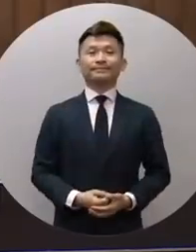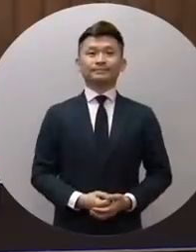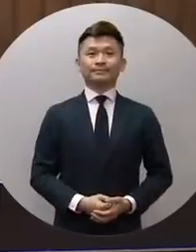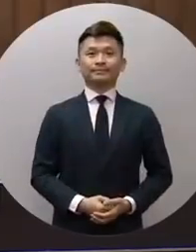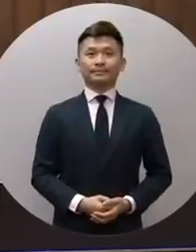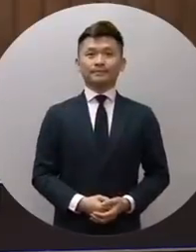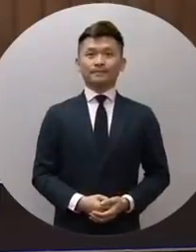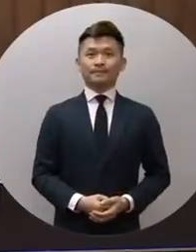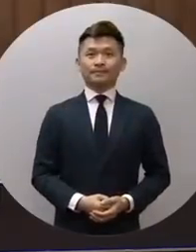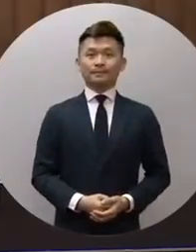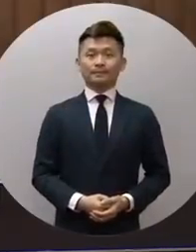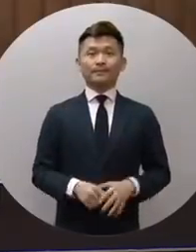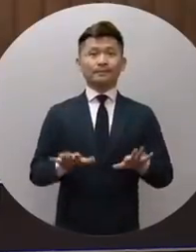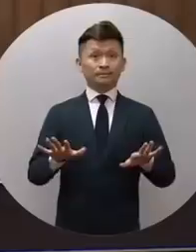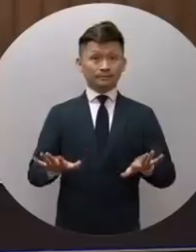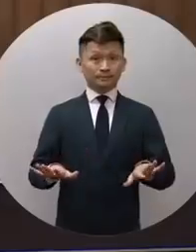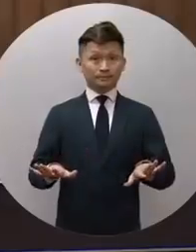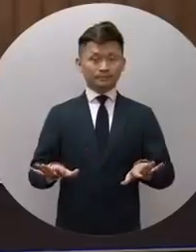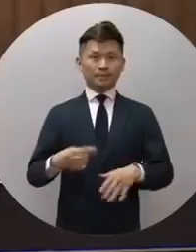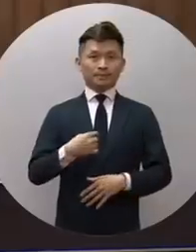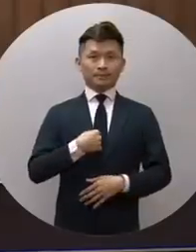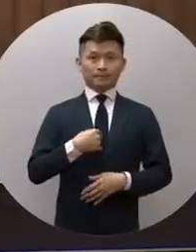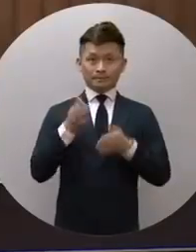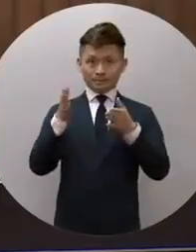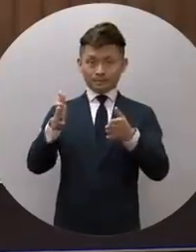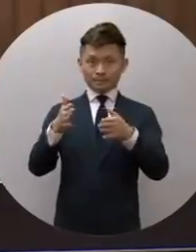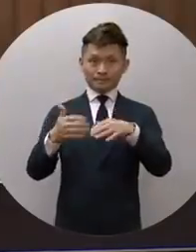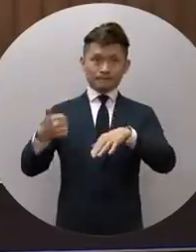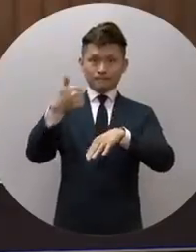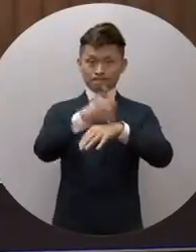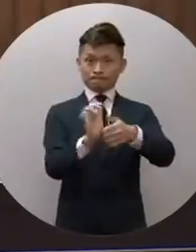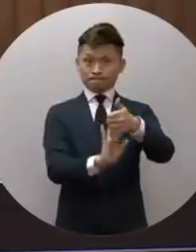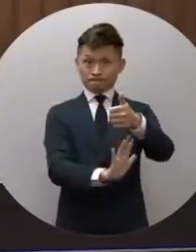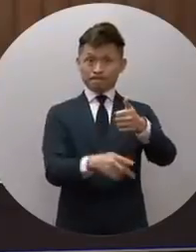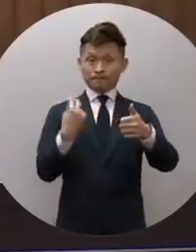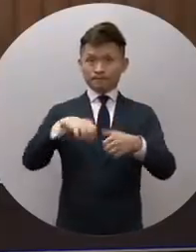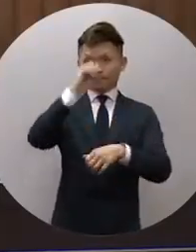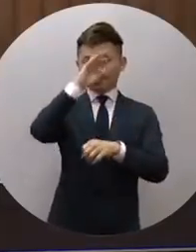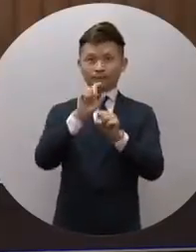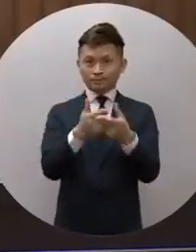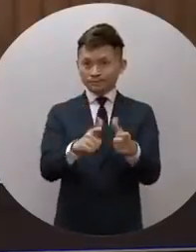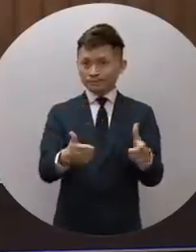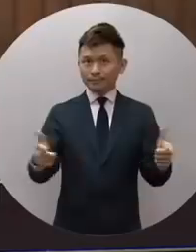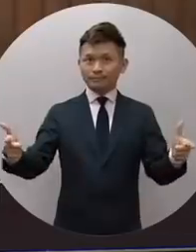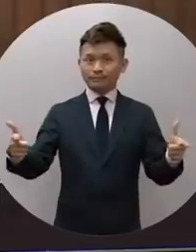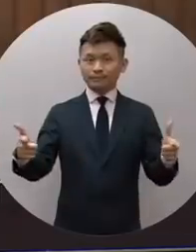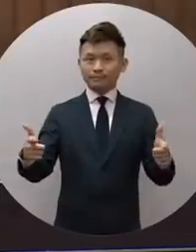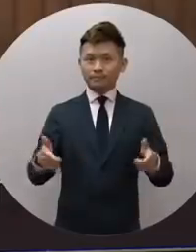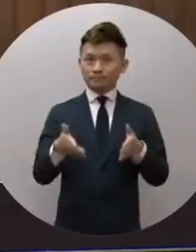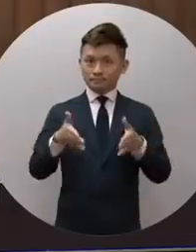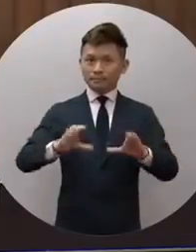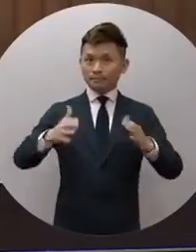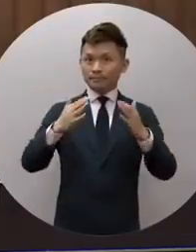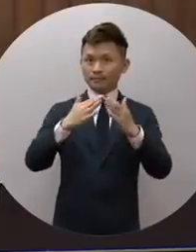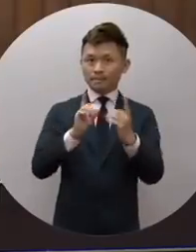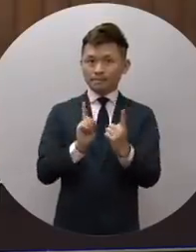么今天金平要向执政团队以及朝野的政党就当今国家